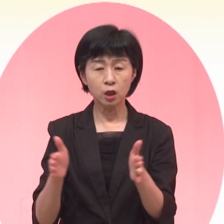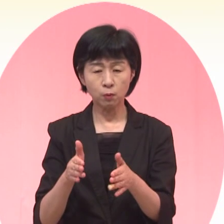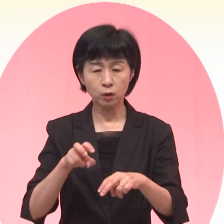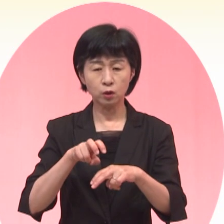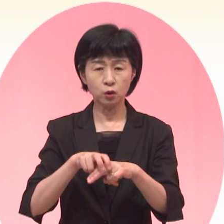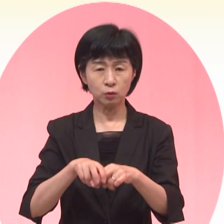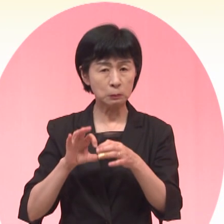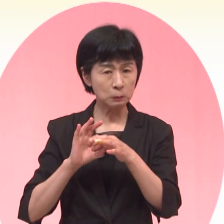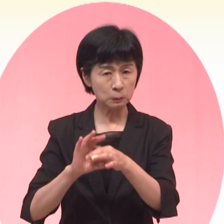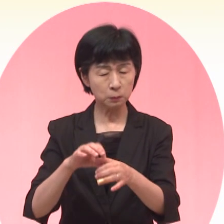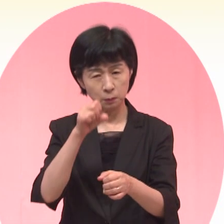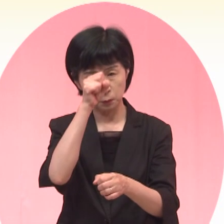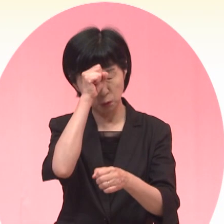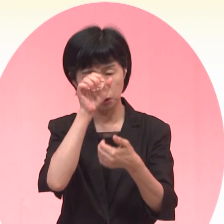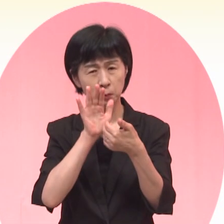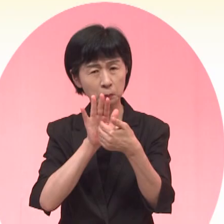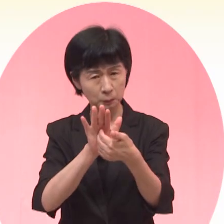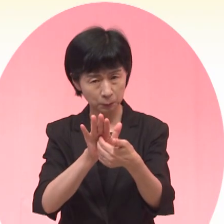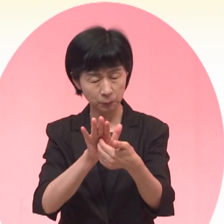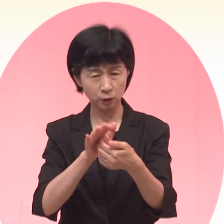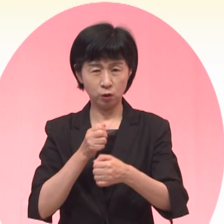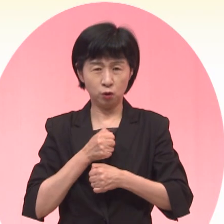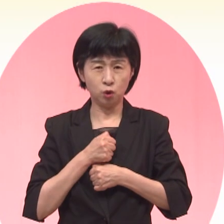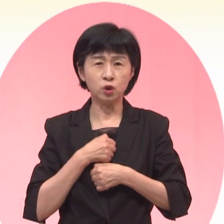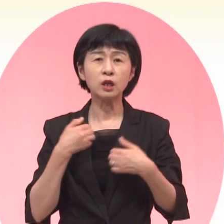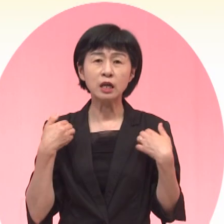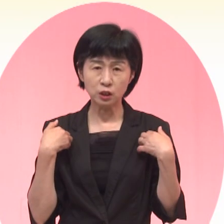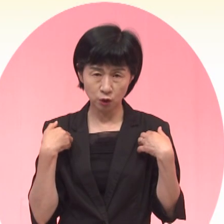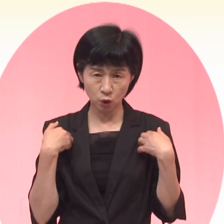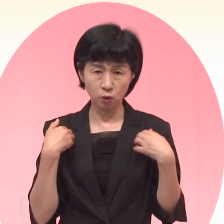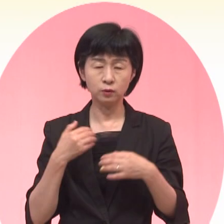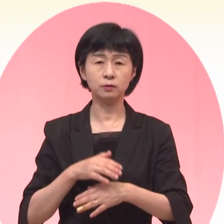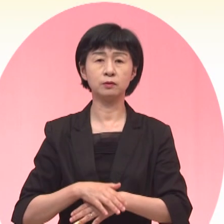コノミークラス症候群にならないように注意してください。